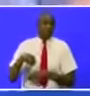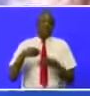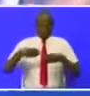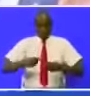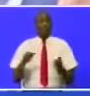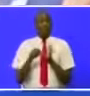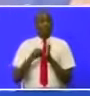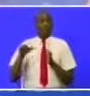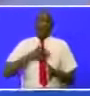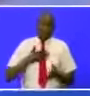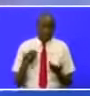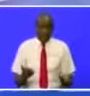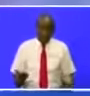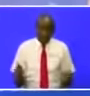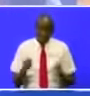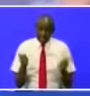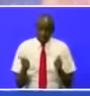hatujatimiziwa.